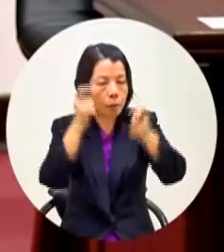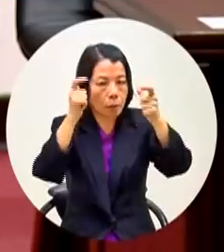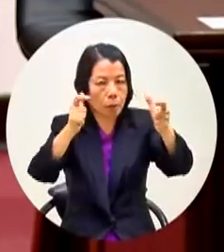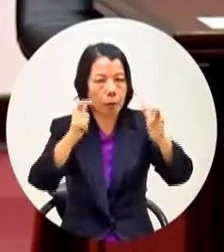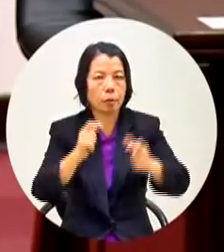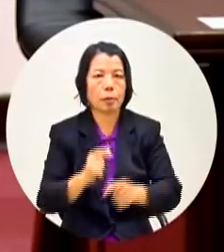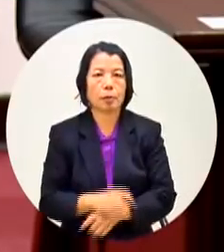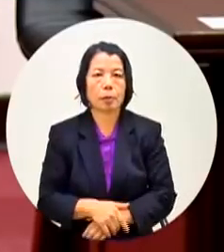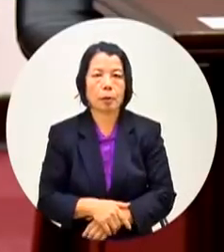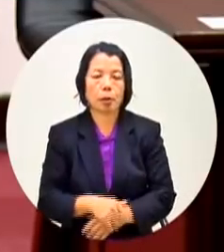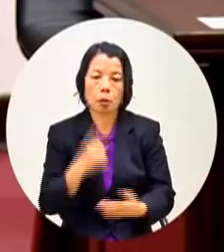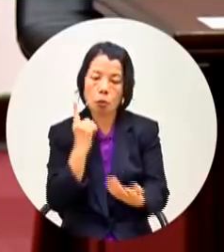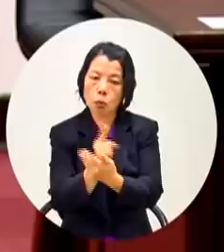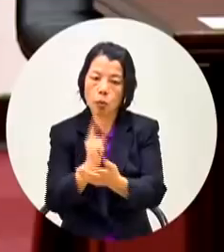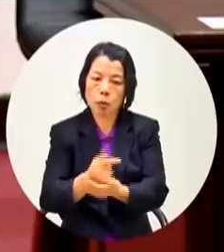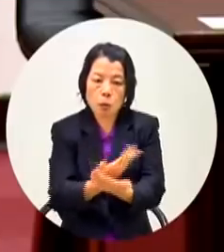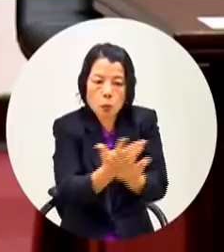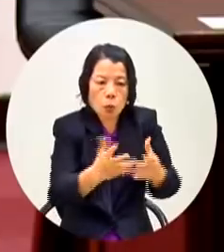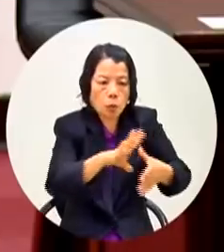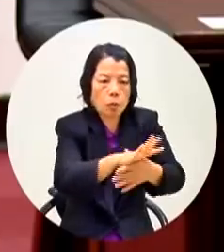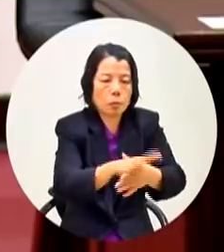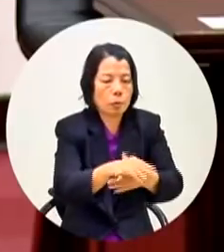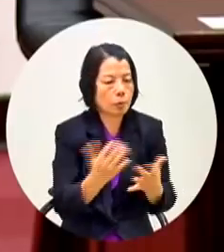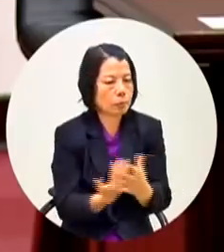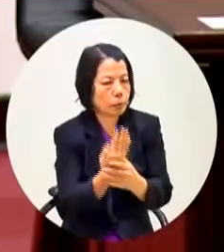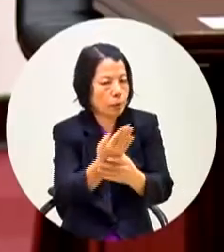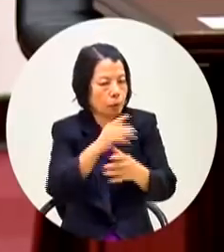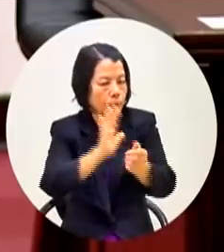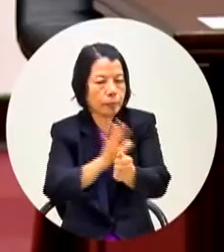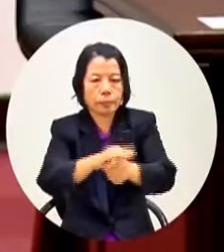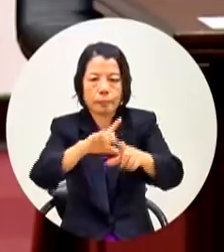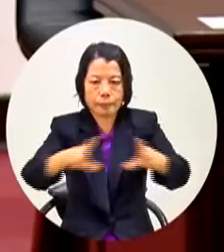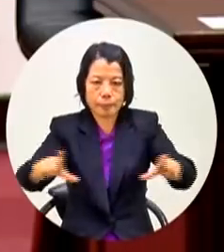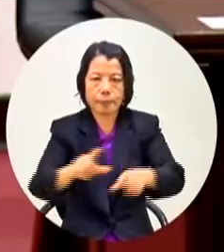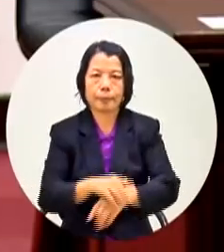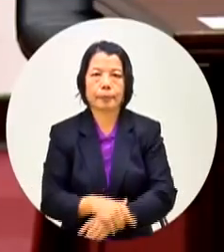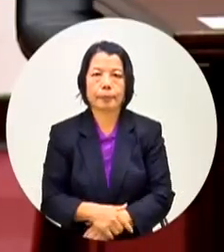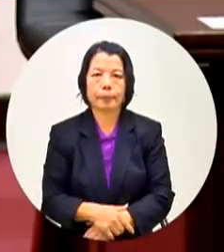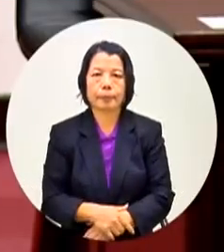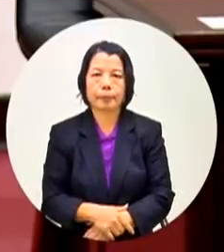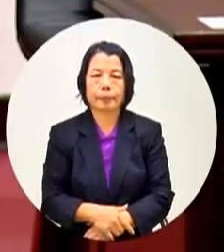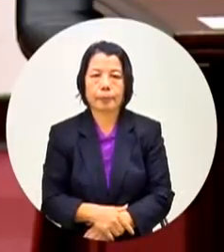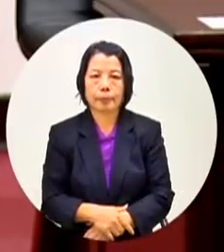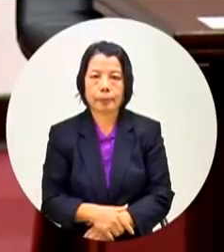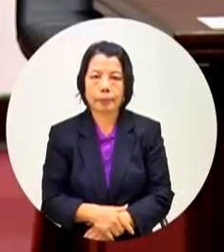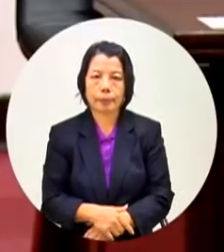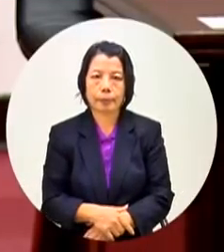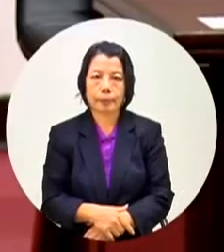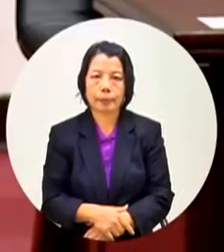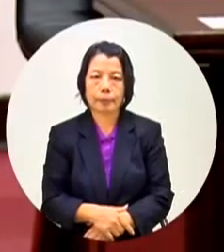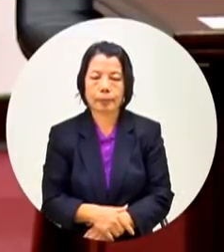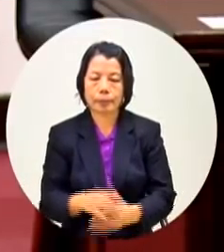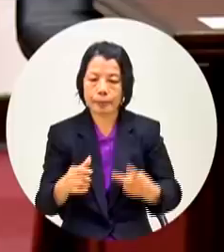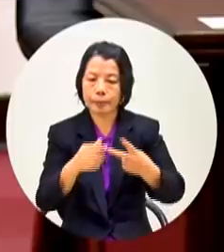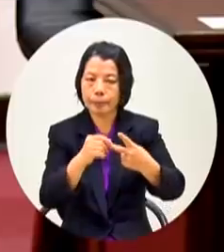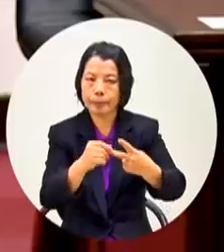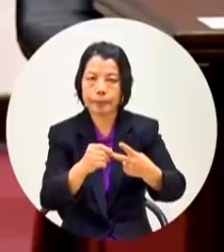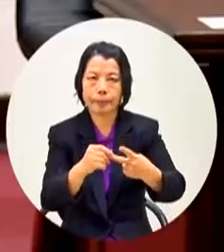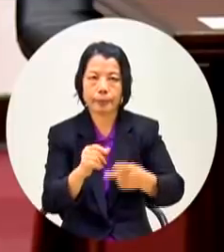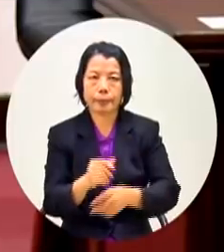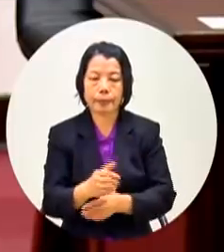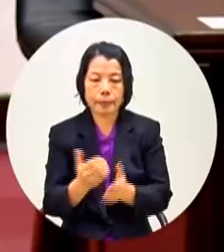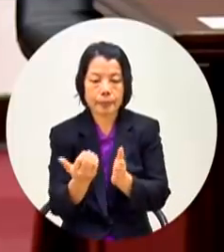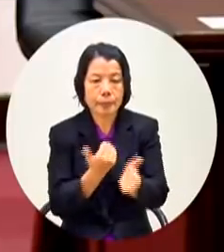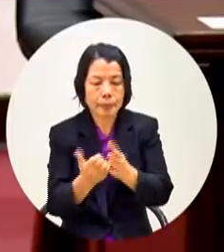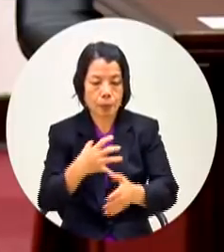会帮助真的很大了，哈。这第一个部分，好。那第二个部分，其实刚才吴玉正议员有讲的，邱俊宪议员